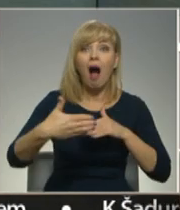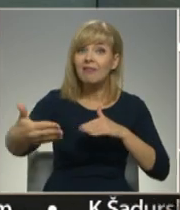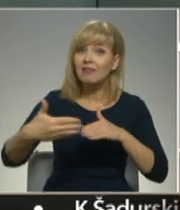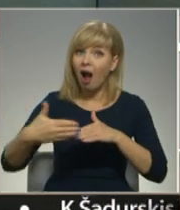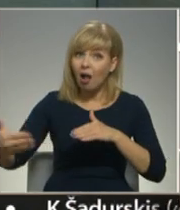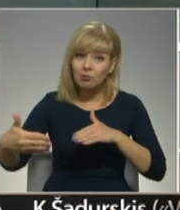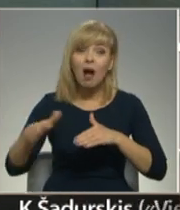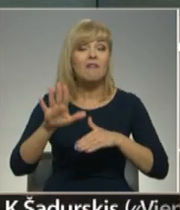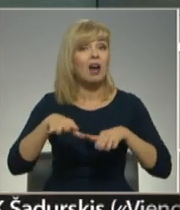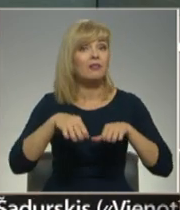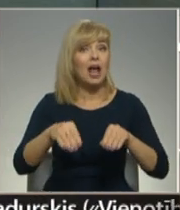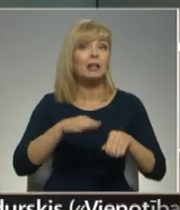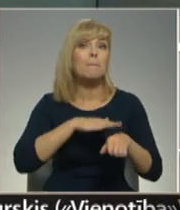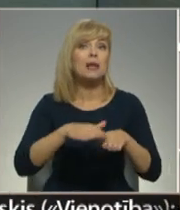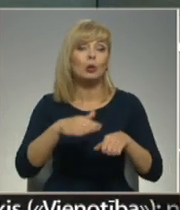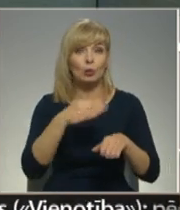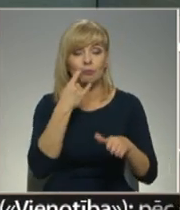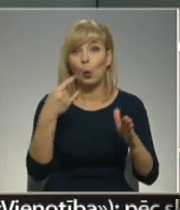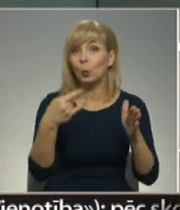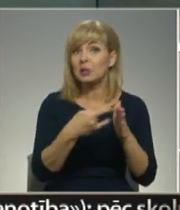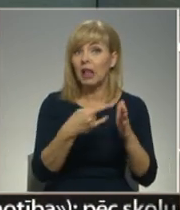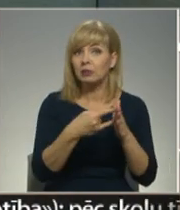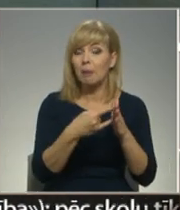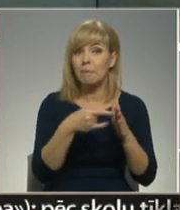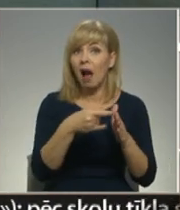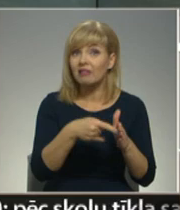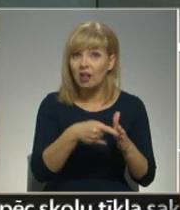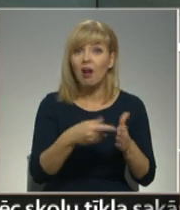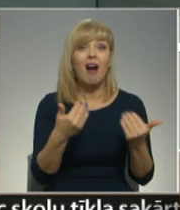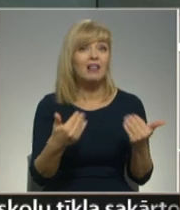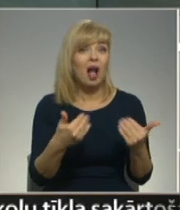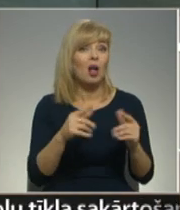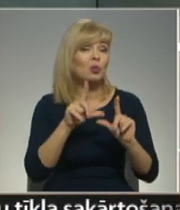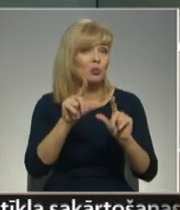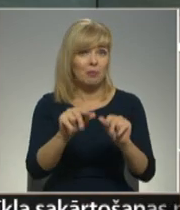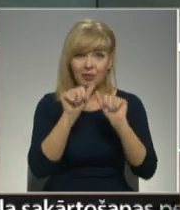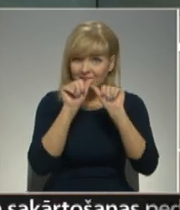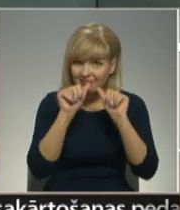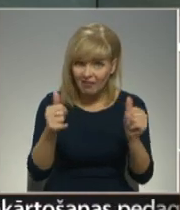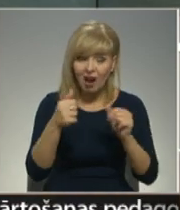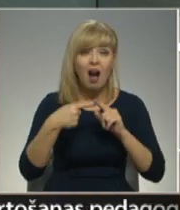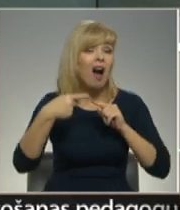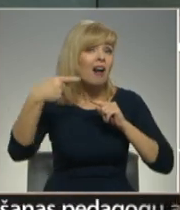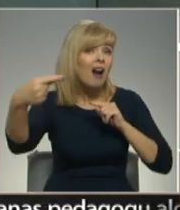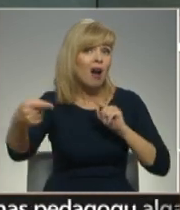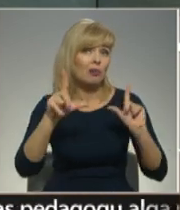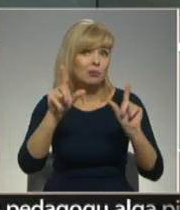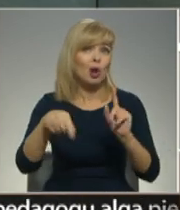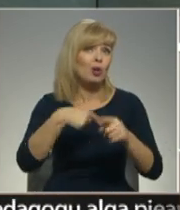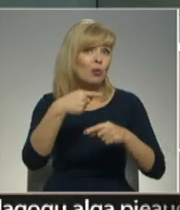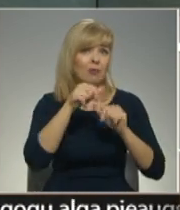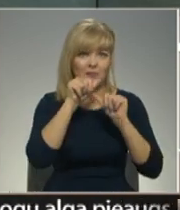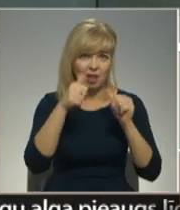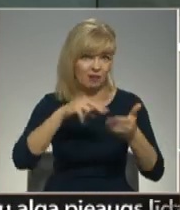nobraukt nevar. Arī garākus braucienus joprojām nevar plānot, jo nav pieejamas ātrās uzlādes stacijas. Un Vidzemes kolēģis stāsta